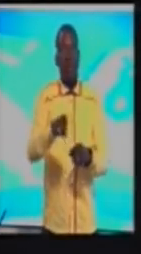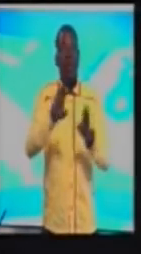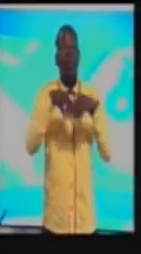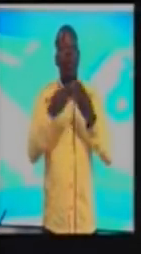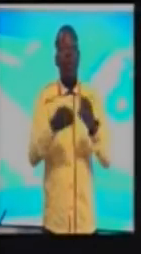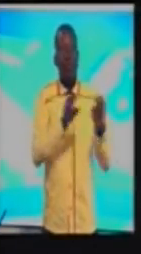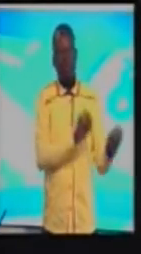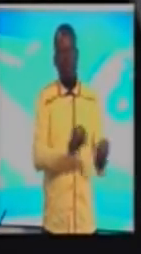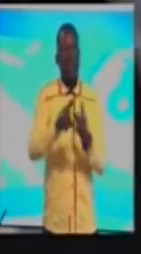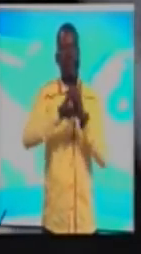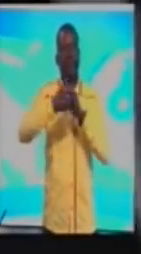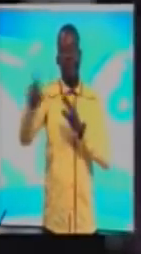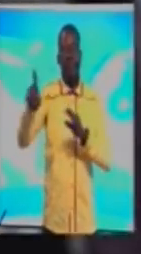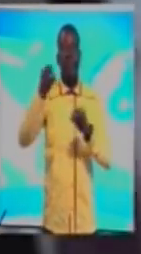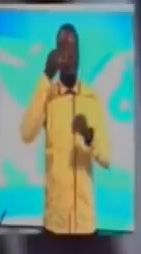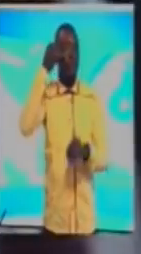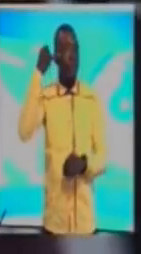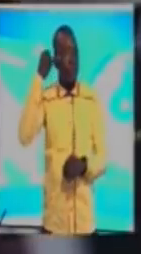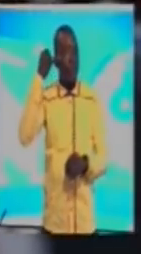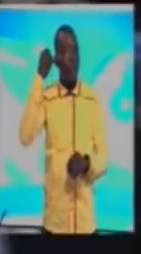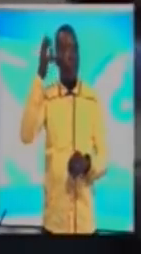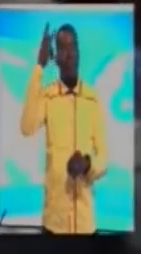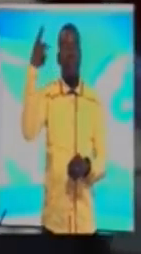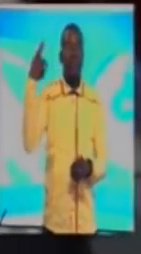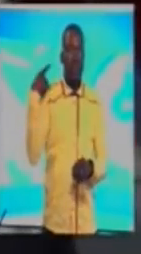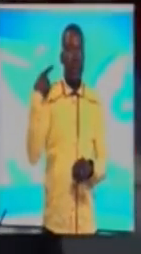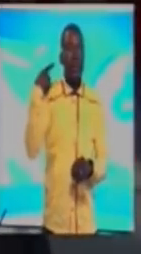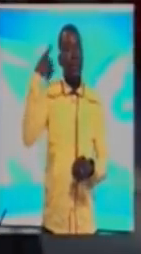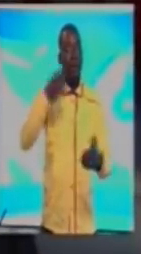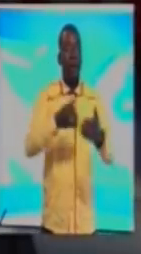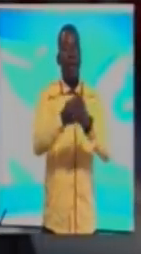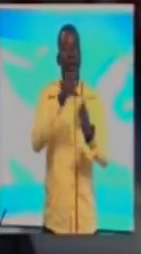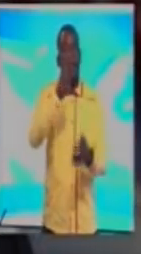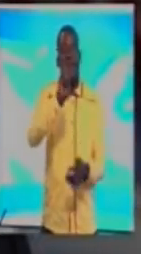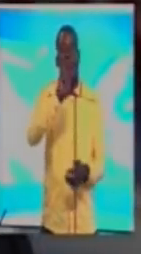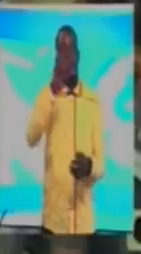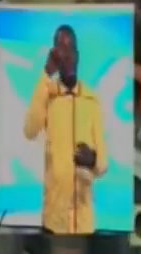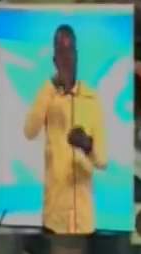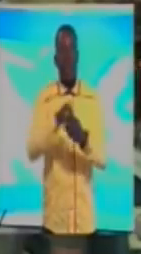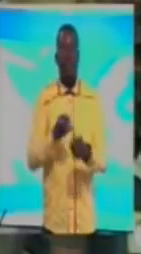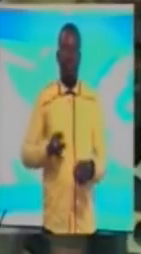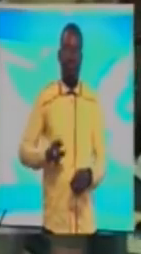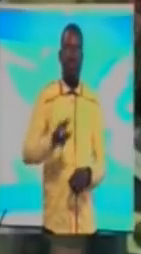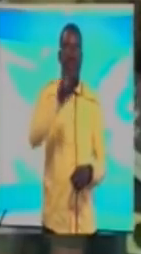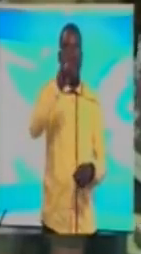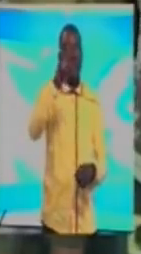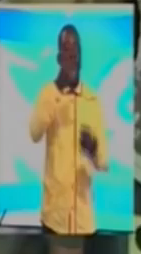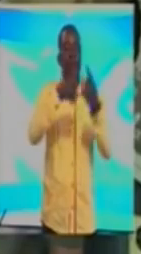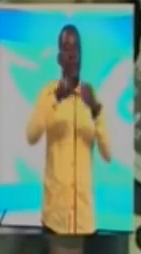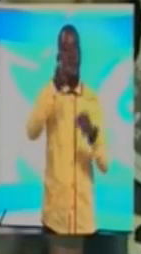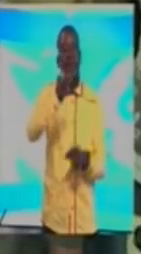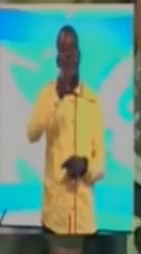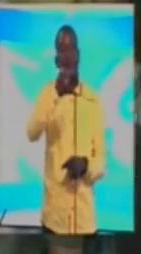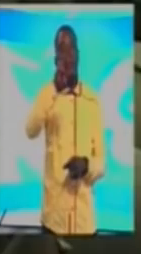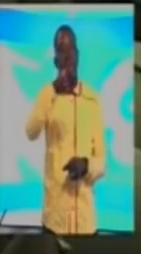le Japon ? Selon un journal libanais, le patron déchu serait arrivé à Beyrouth dans un avion en provenance de Turquie. Mais pas